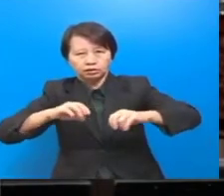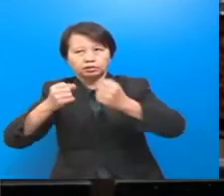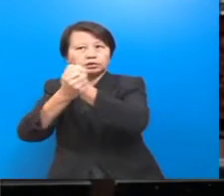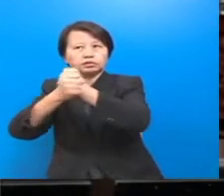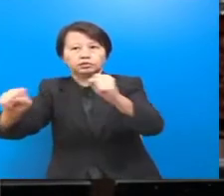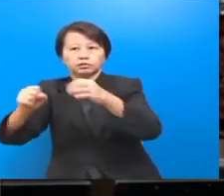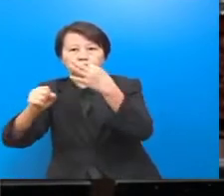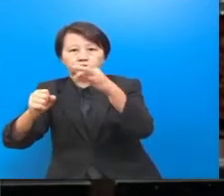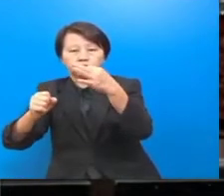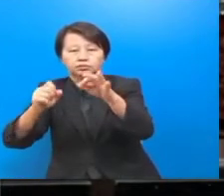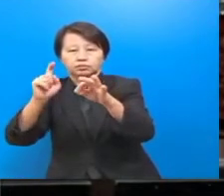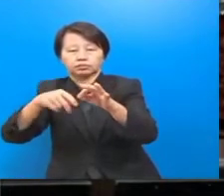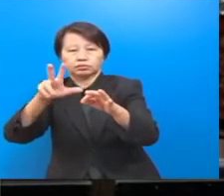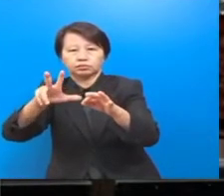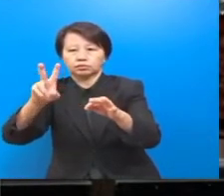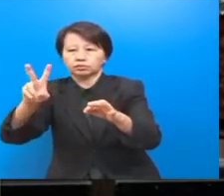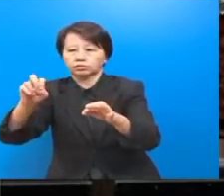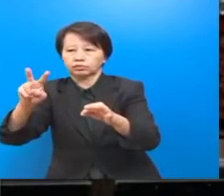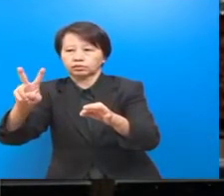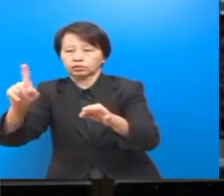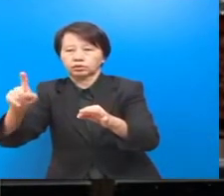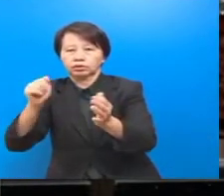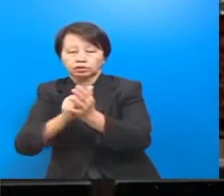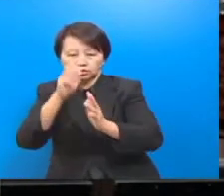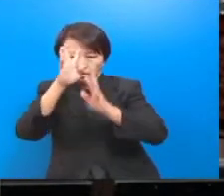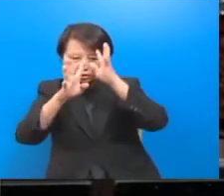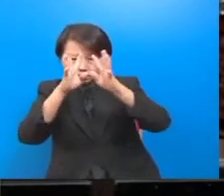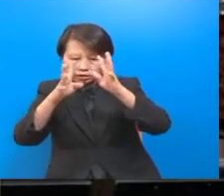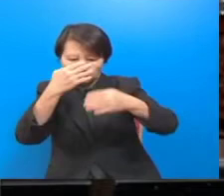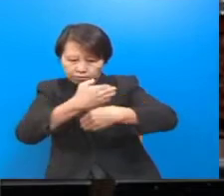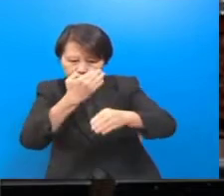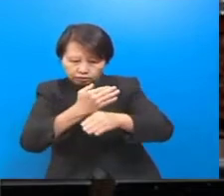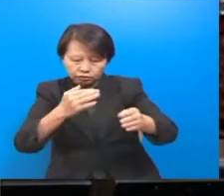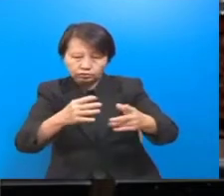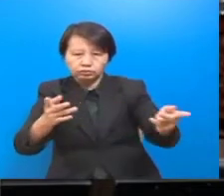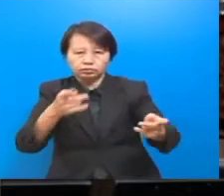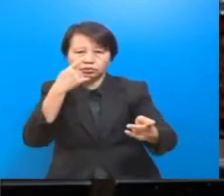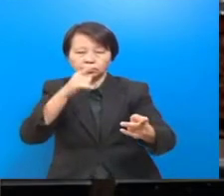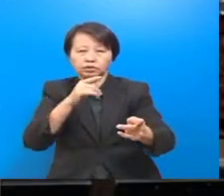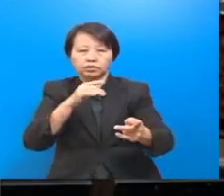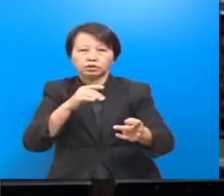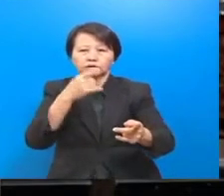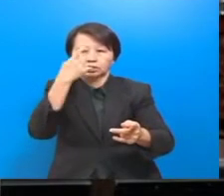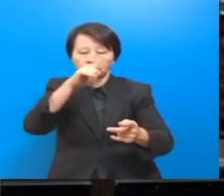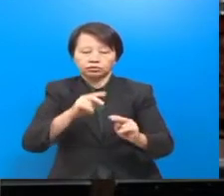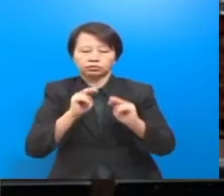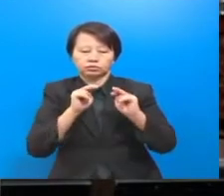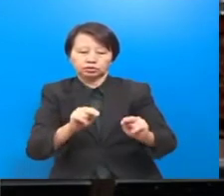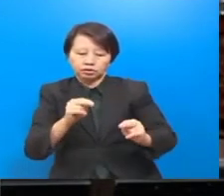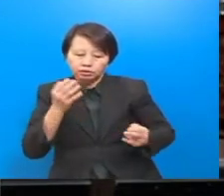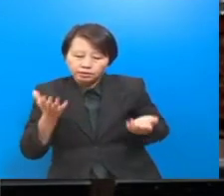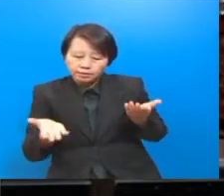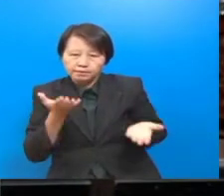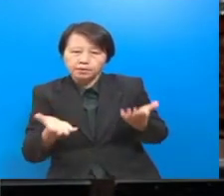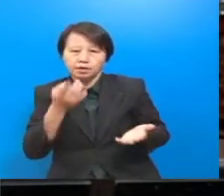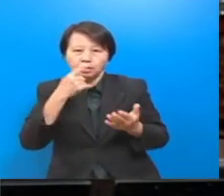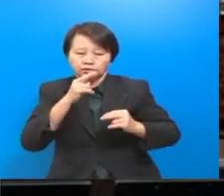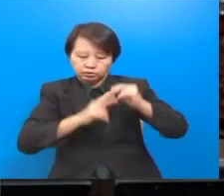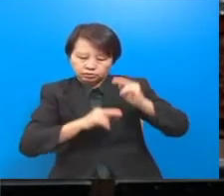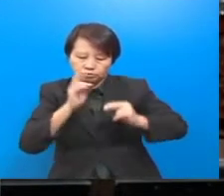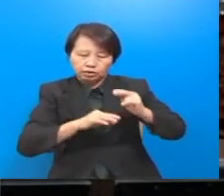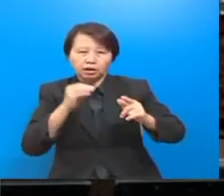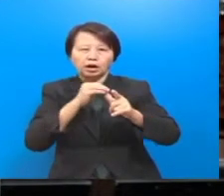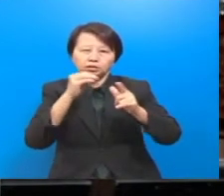siapa dasom lah mas 20 21 beserta rekabentuk polsek objektif gajah ini ialah bagi melihat kemungkinan untuk